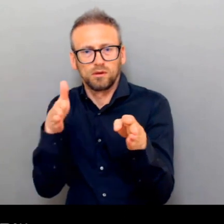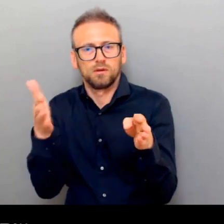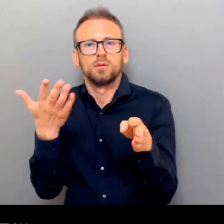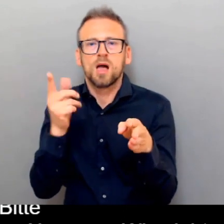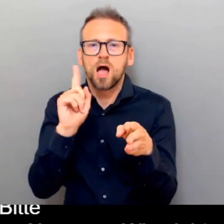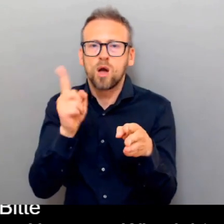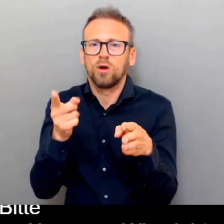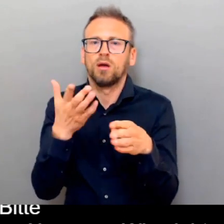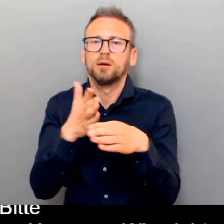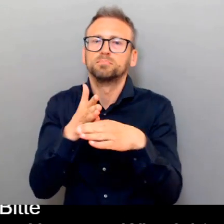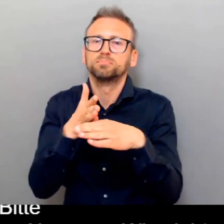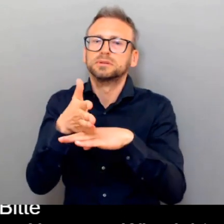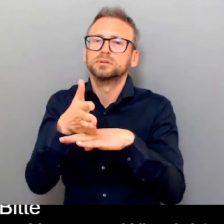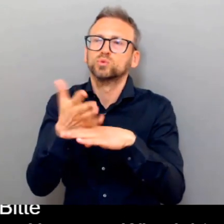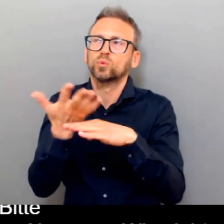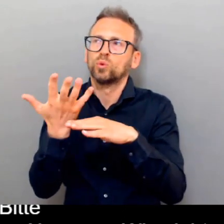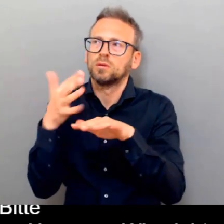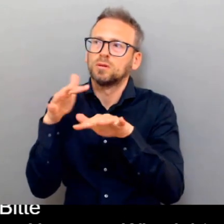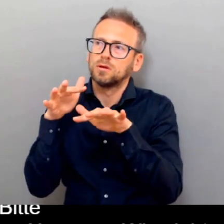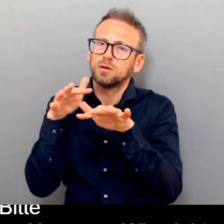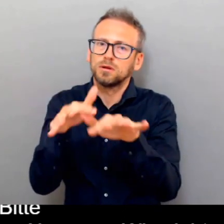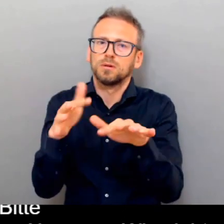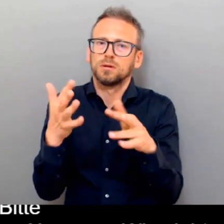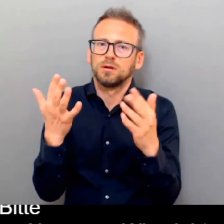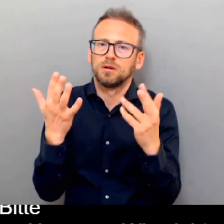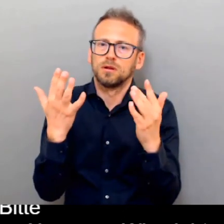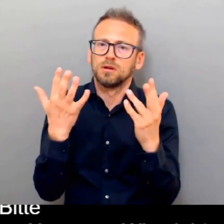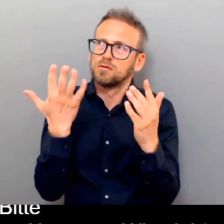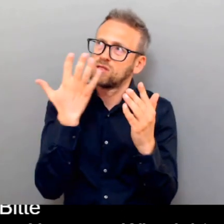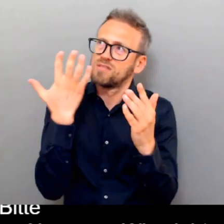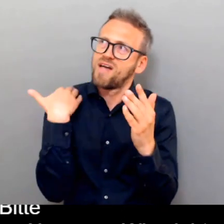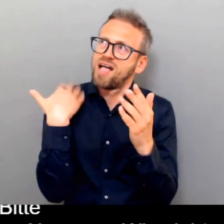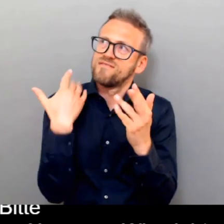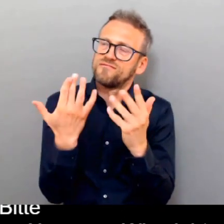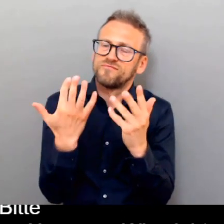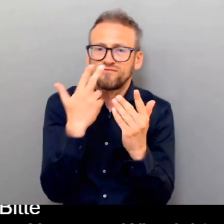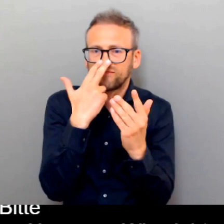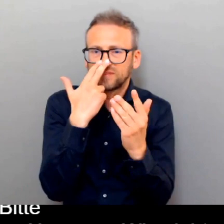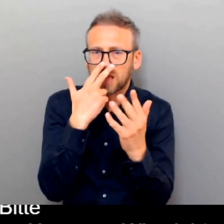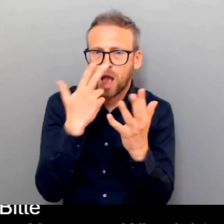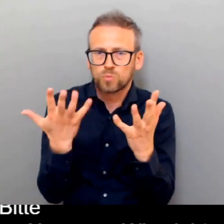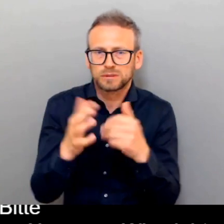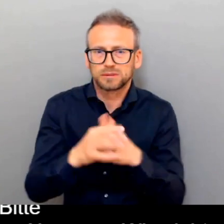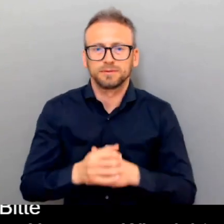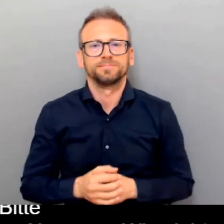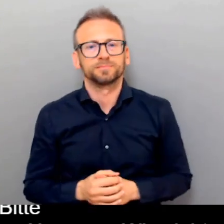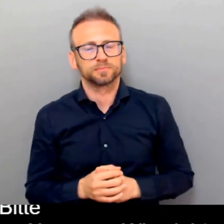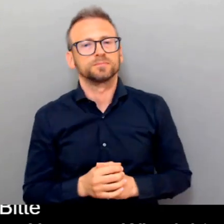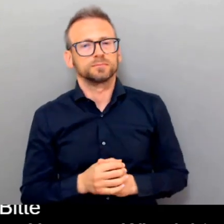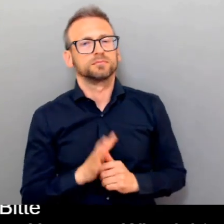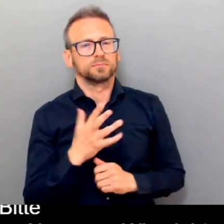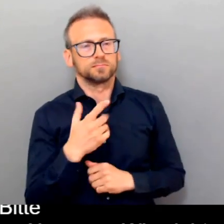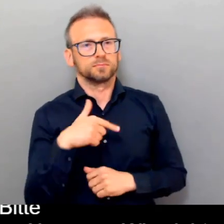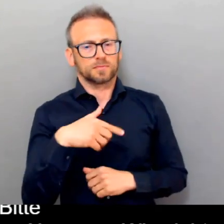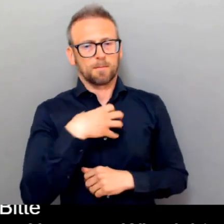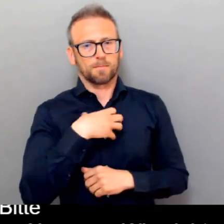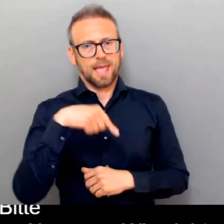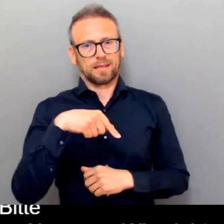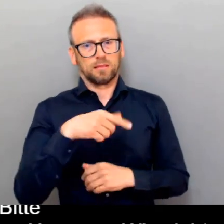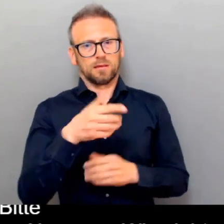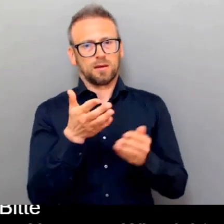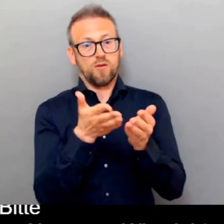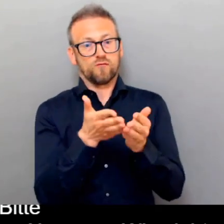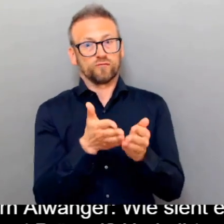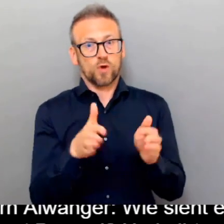Sonntag gefordert. Ist darüber geredet worden und was ist Ihre Meinung dazu? Also Bayern-Fonds, das liegt tatsächlich noch in